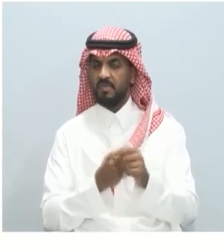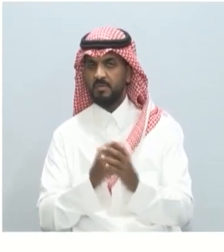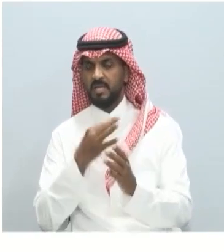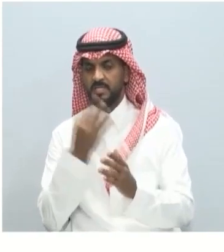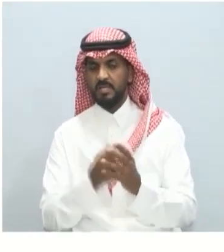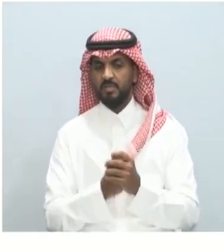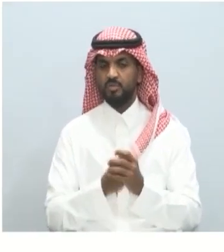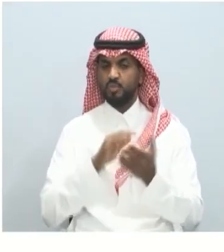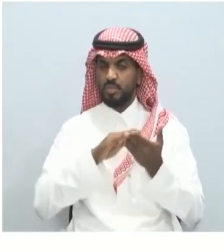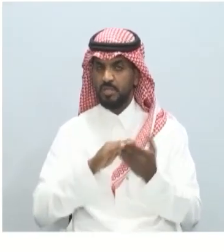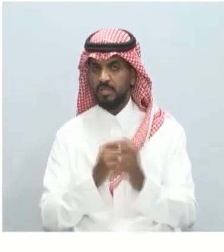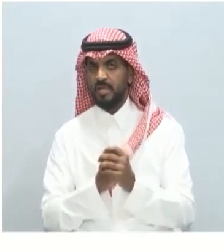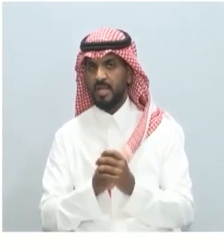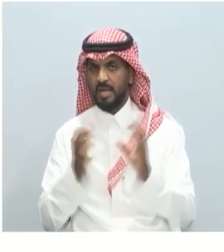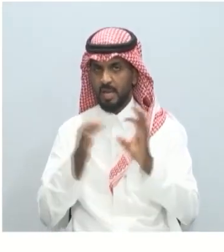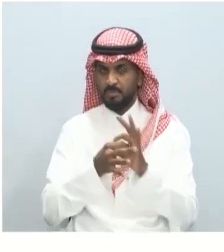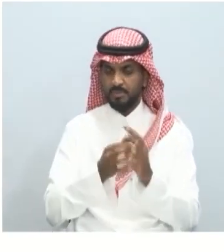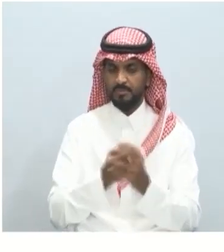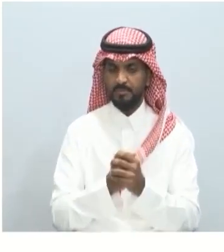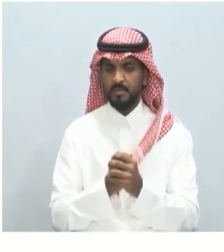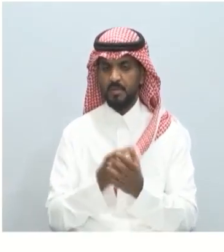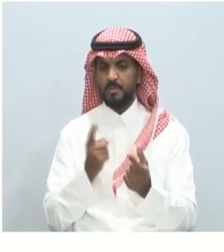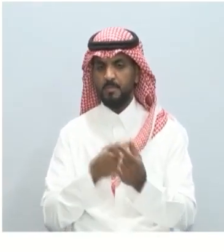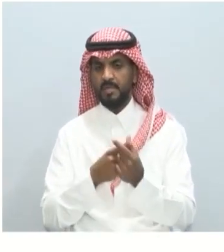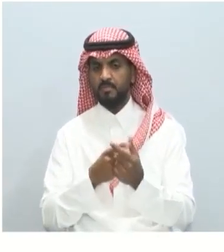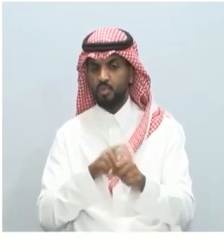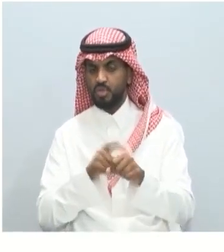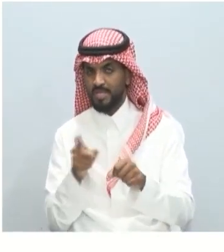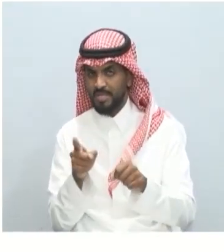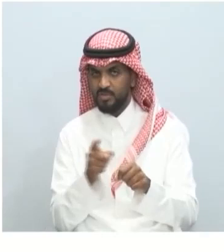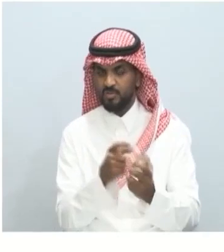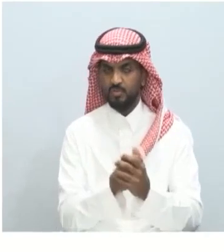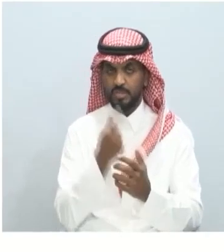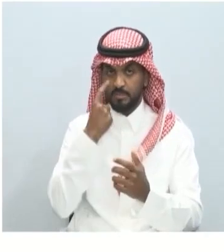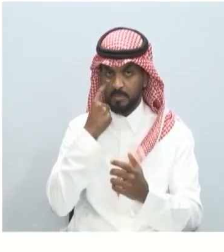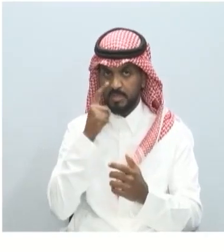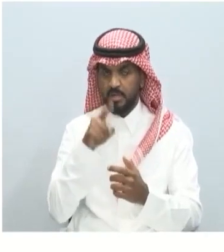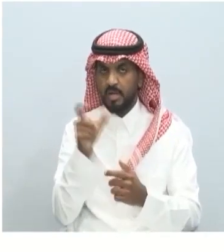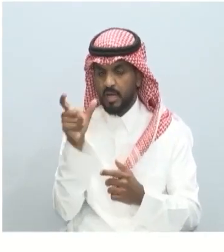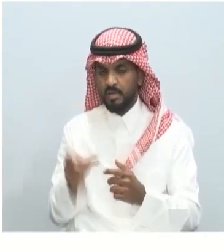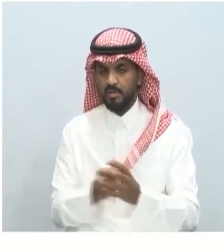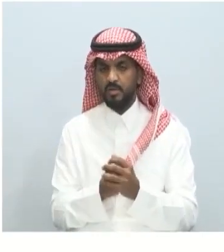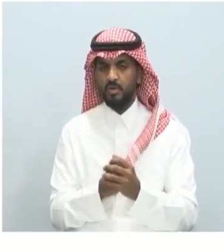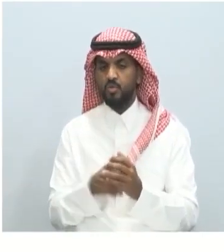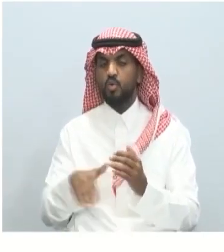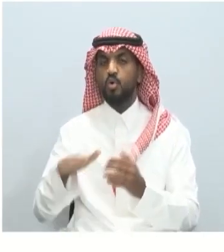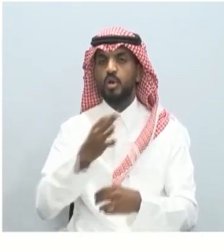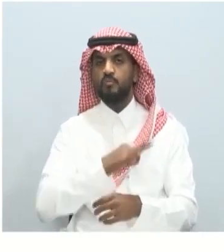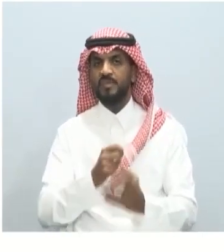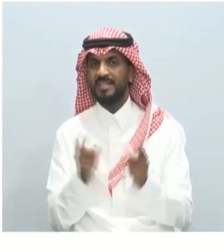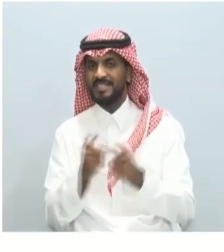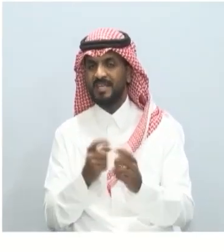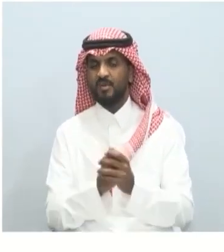تعين على الربط بين المؤشر على الاسطر وتركيز بصر القارئ وكلها مفيده في اختصار الوقت